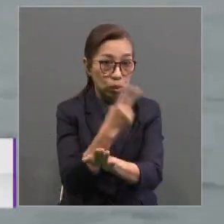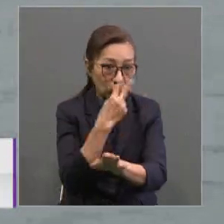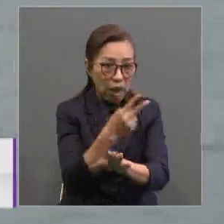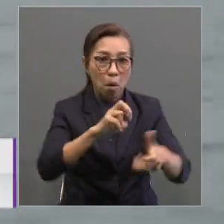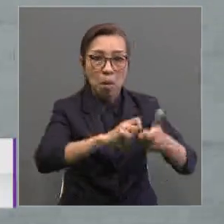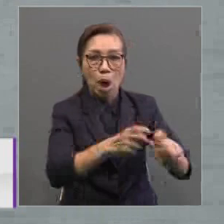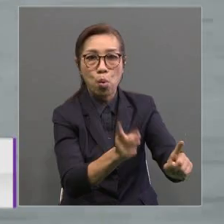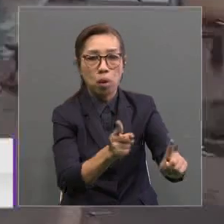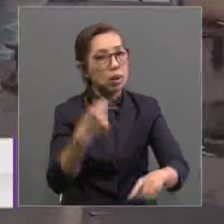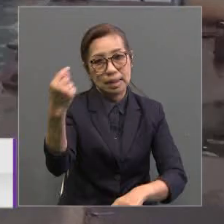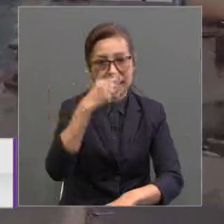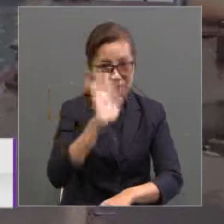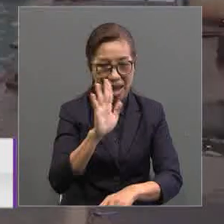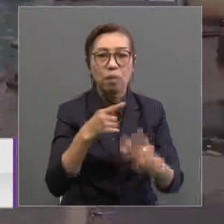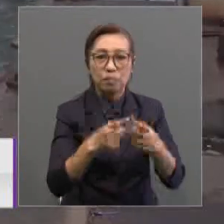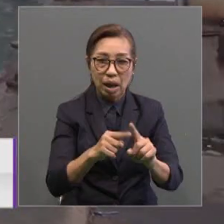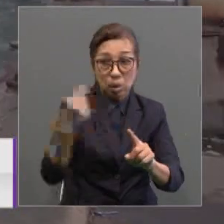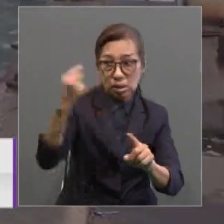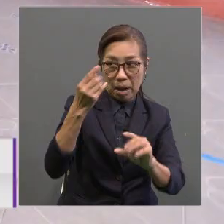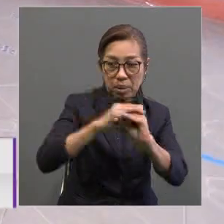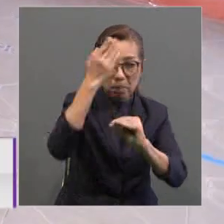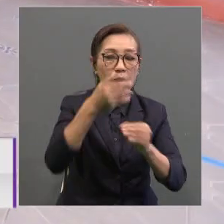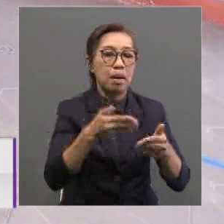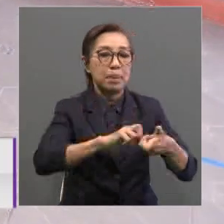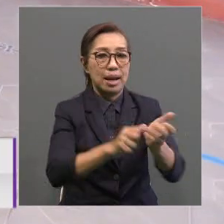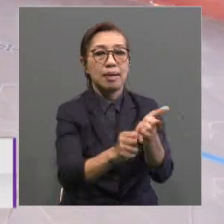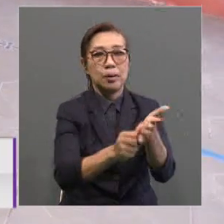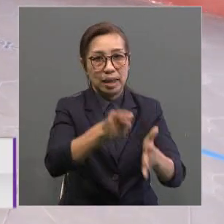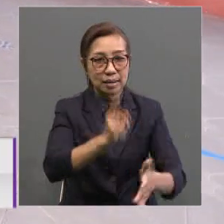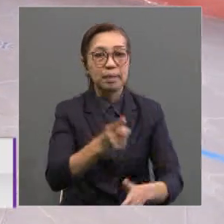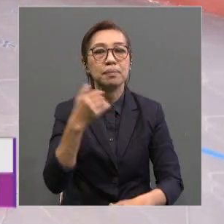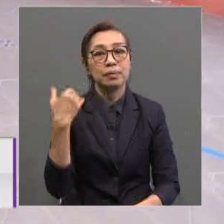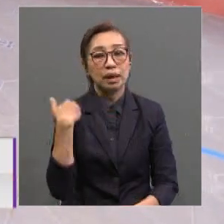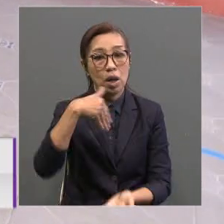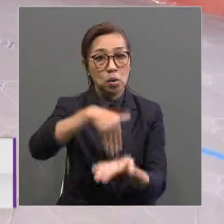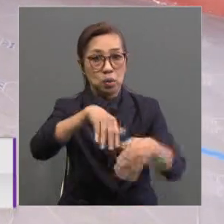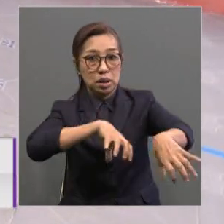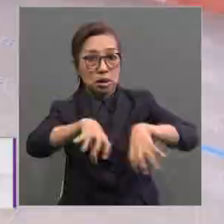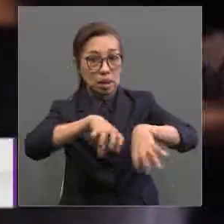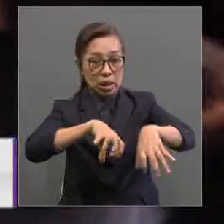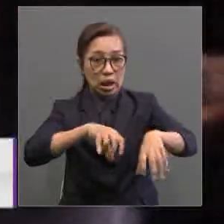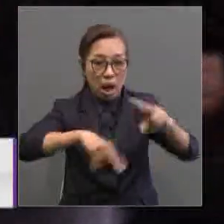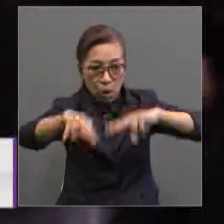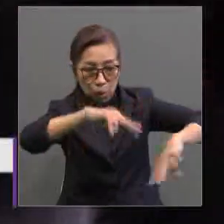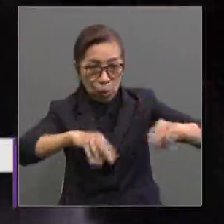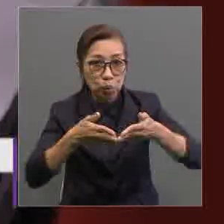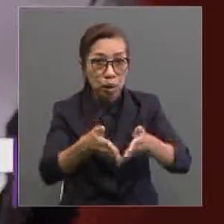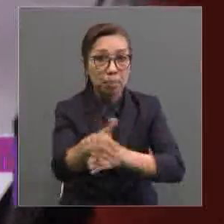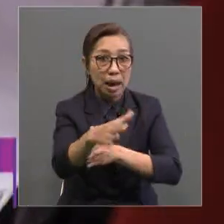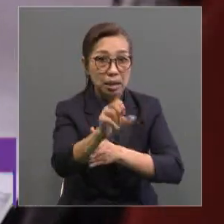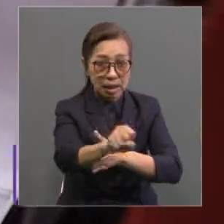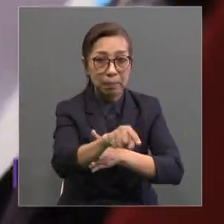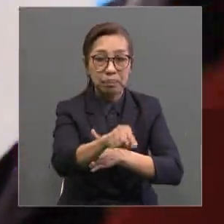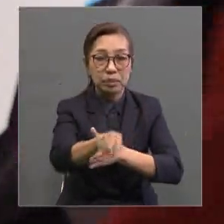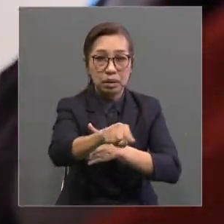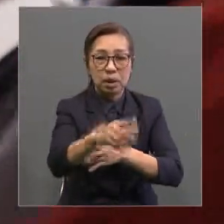ประมงไทยไม่ได้รับการแก้ไขอย่างจริงจังศูนย์บริหารจัดการด่านตรวจประมงเขต8สงขลาภายใต้